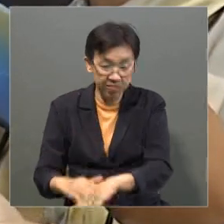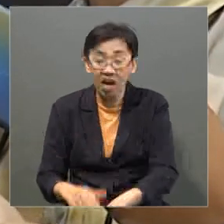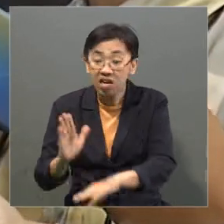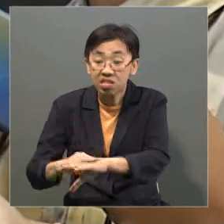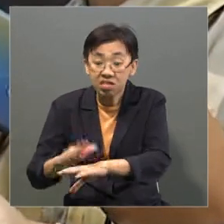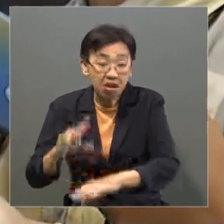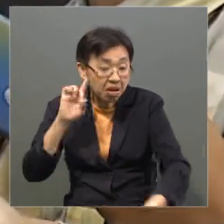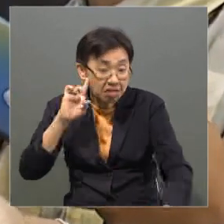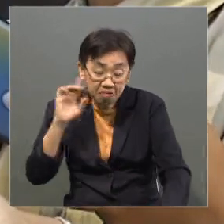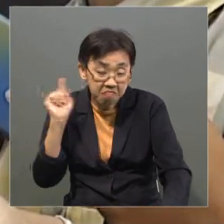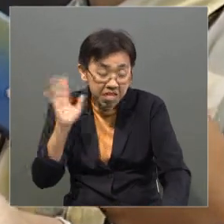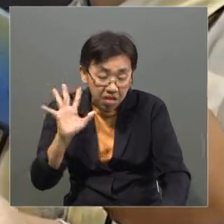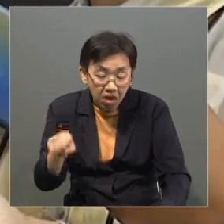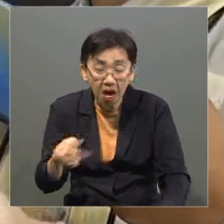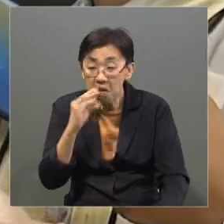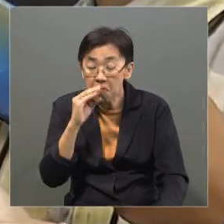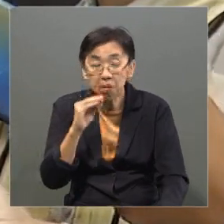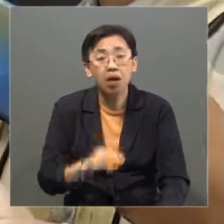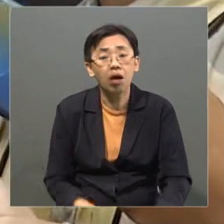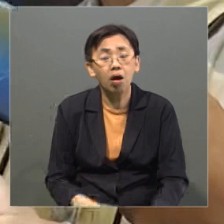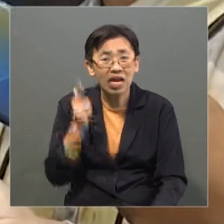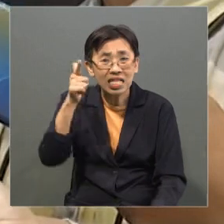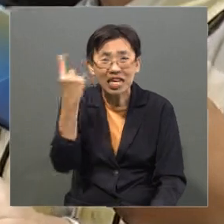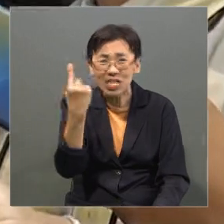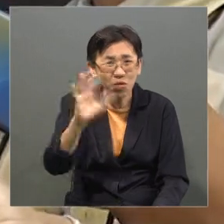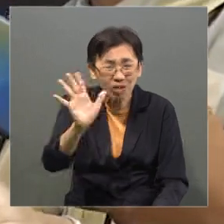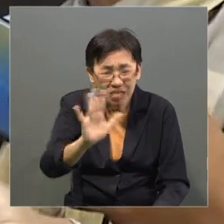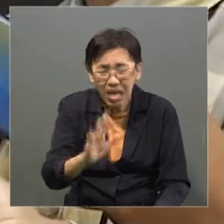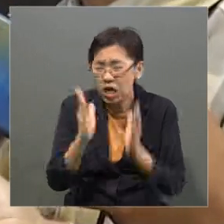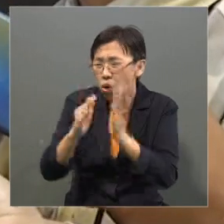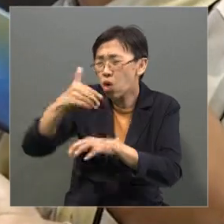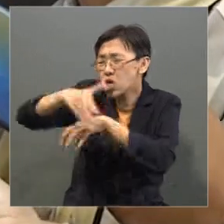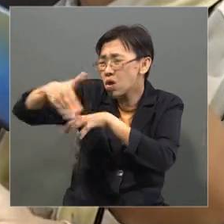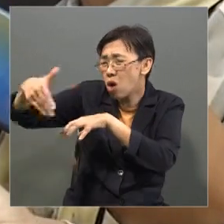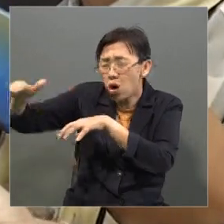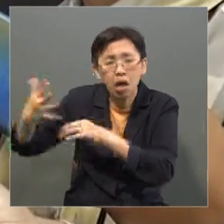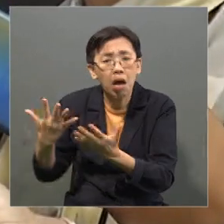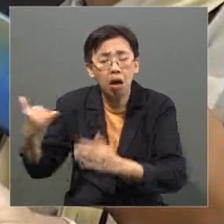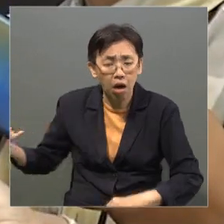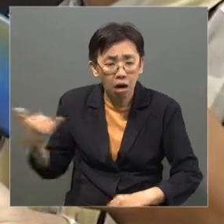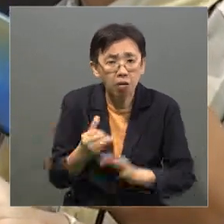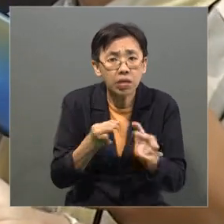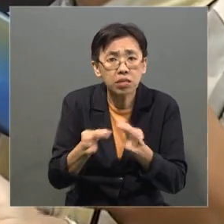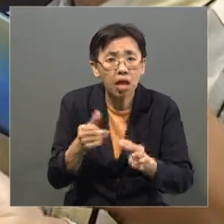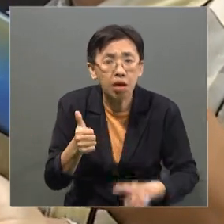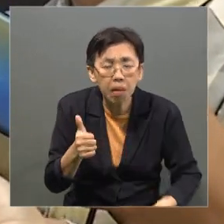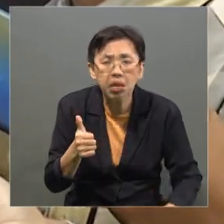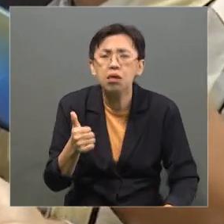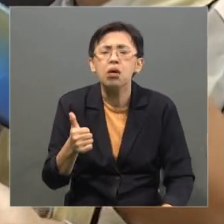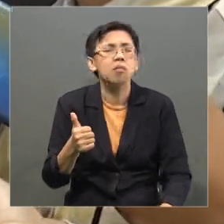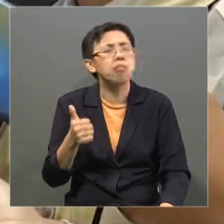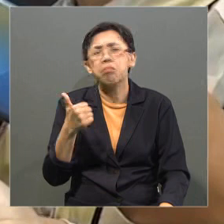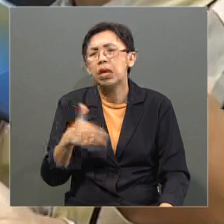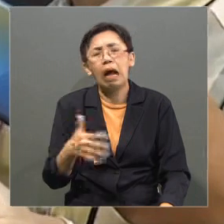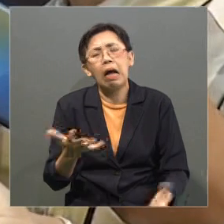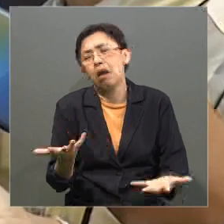ไม่เชื่อฟังคุณจะกล่าวถึงบุคคลภายนอกไม่ใช่แต่เฉพาะท่านทักษิณใครก็ตามซึ่งเขาไม่มีโอกาสมาชี้แจงในสภาใช่ไหมครับ